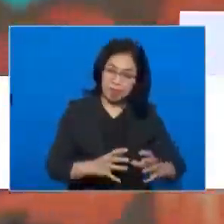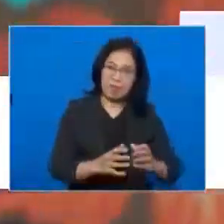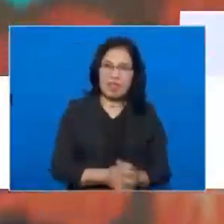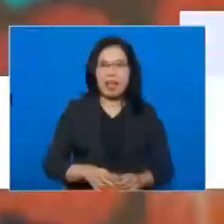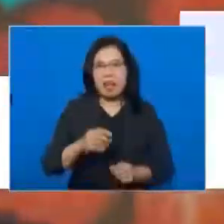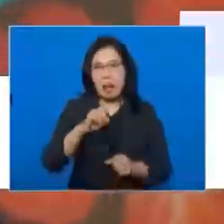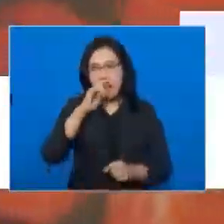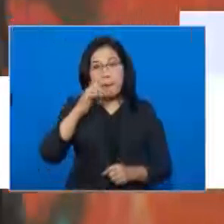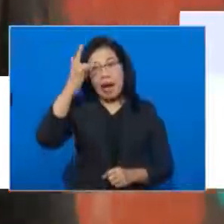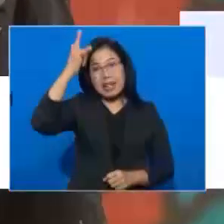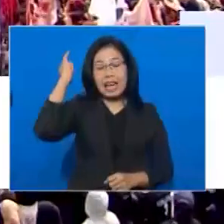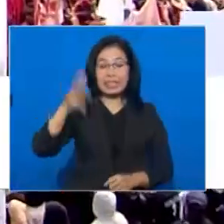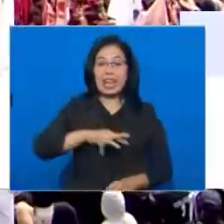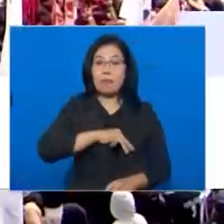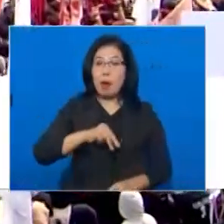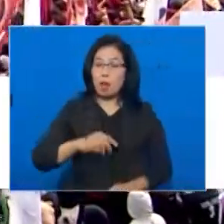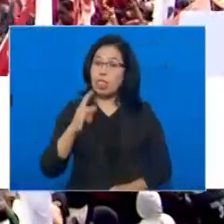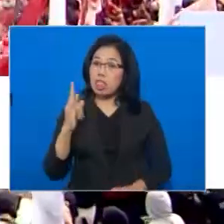rakyat.